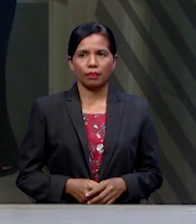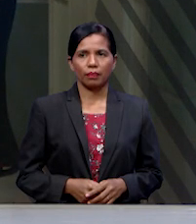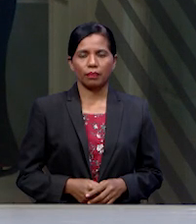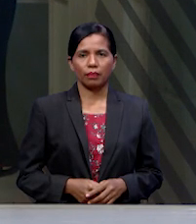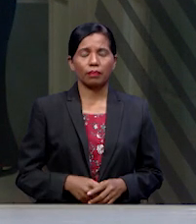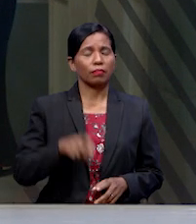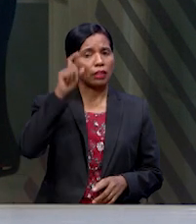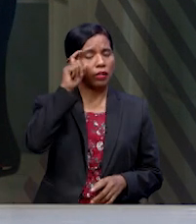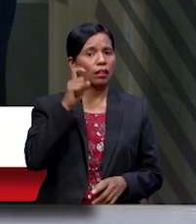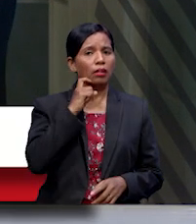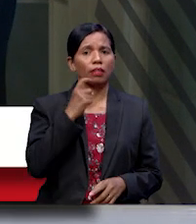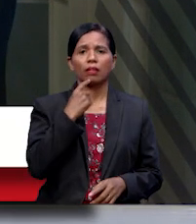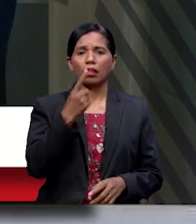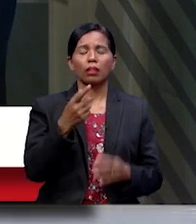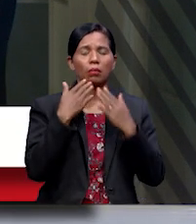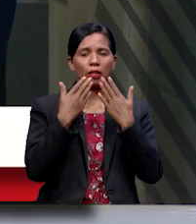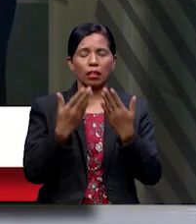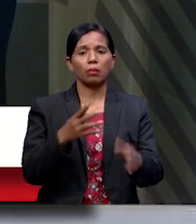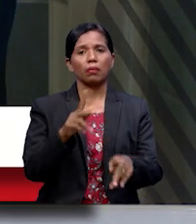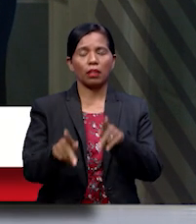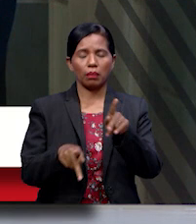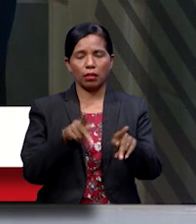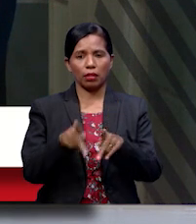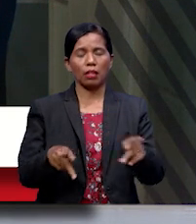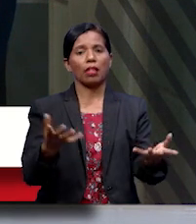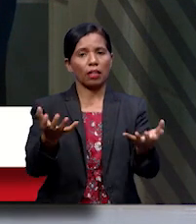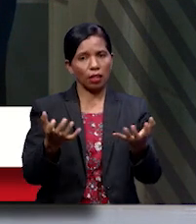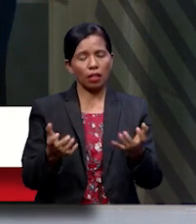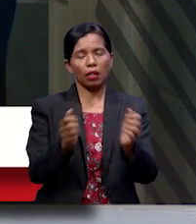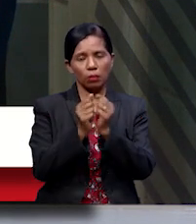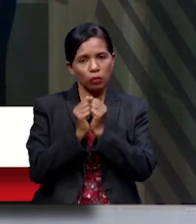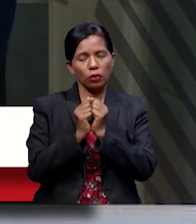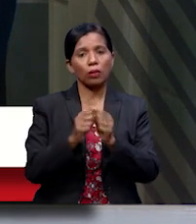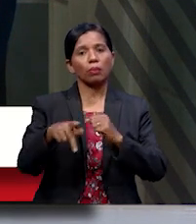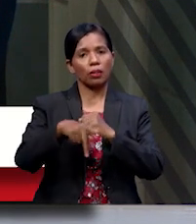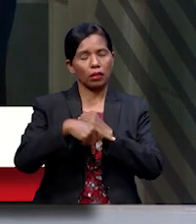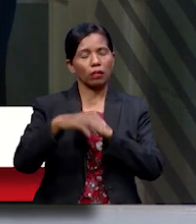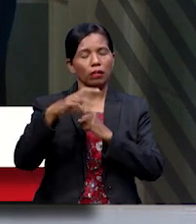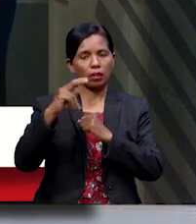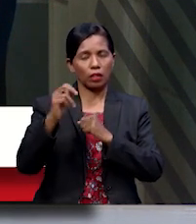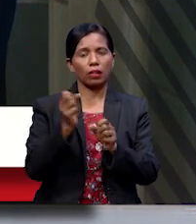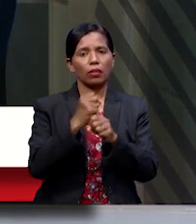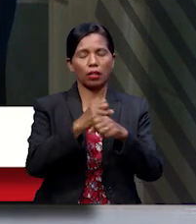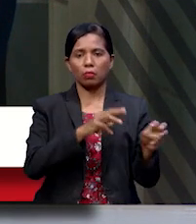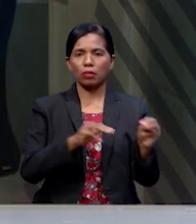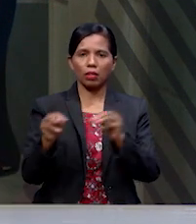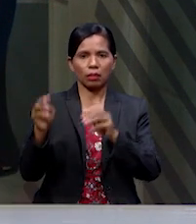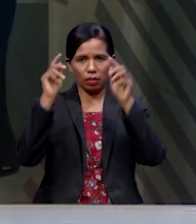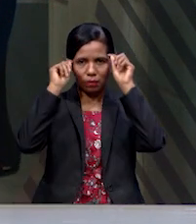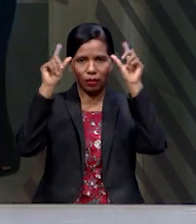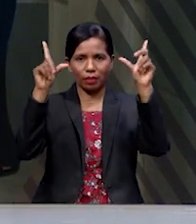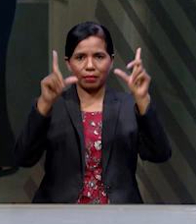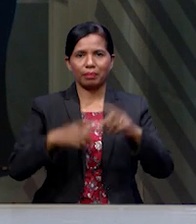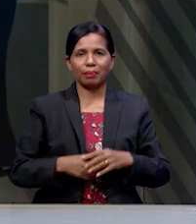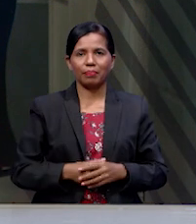Karena sana aku semua negara resi bafiliar usir tambah hakar kamu tu kosenerte hudi beli halu mudansa ba Timor Leste.